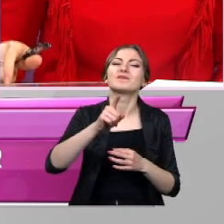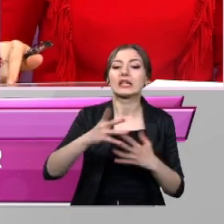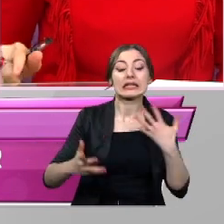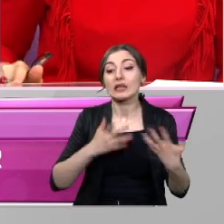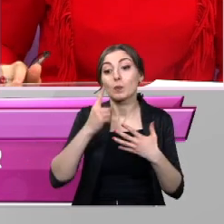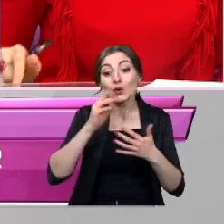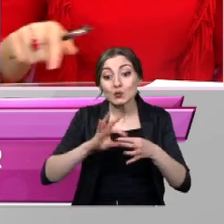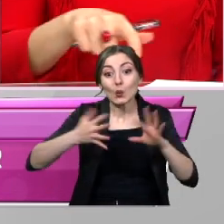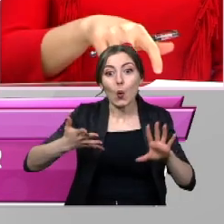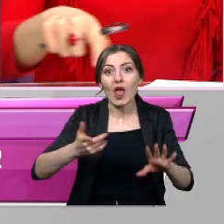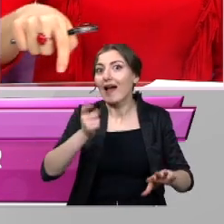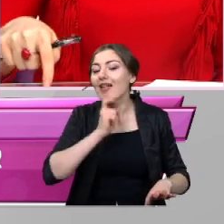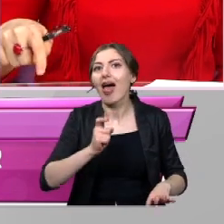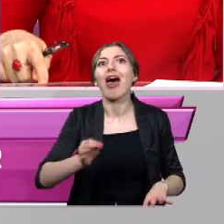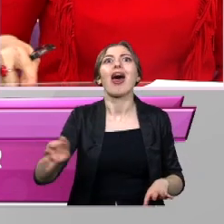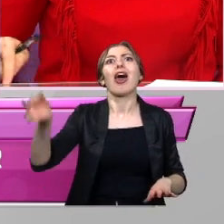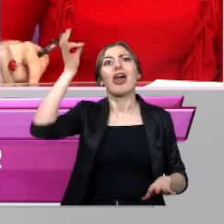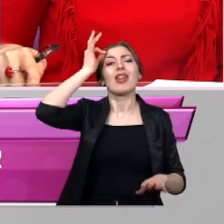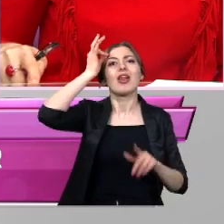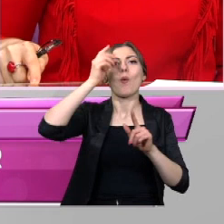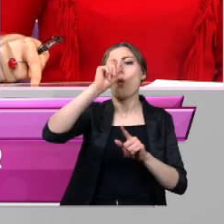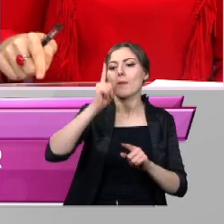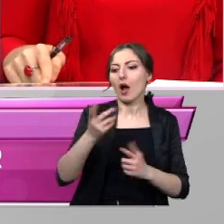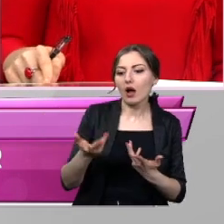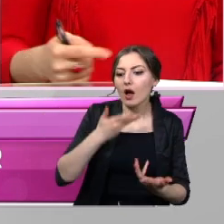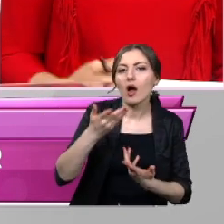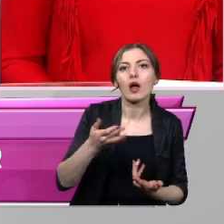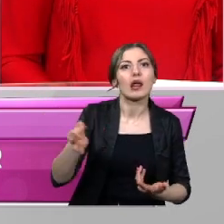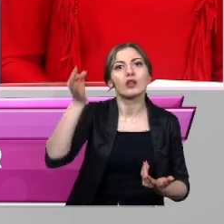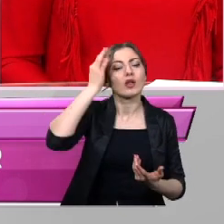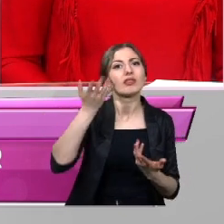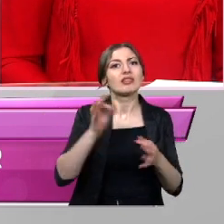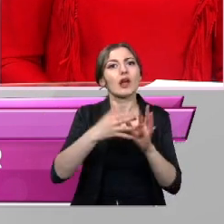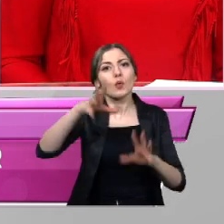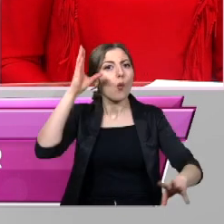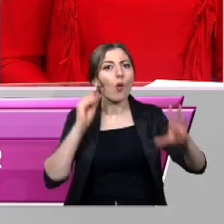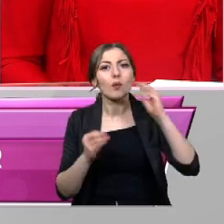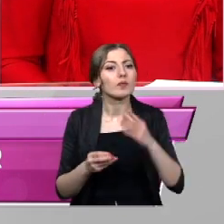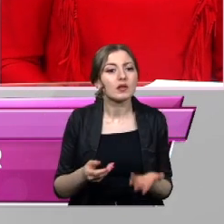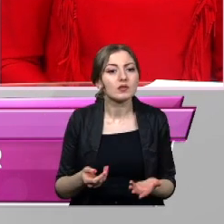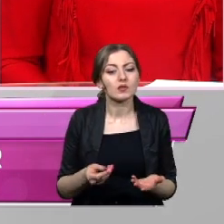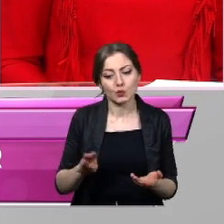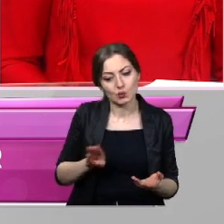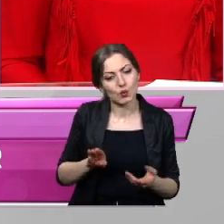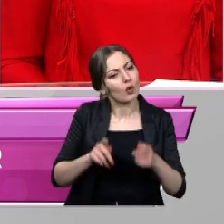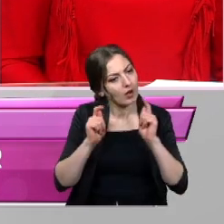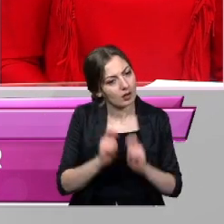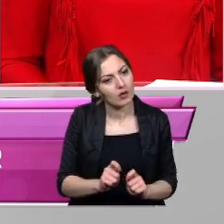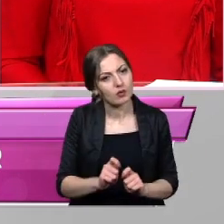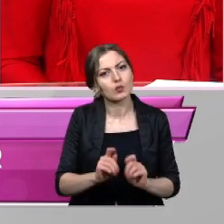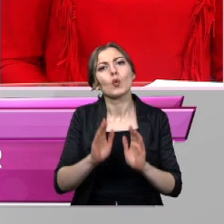davranışın sonucunu görmüyor öğretmen onu azarlıyor O zaman nasıl öğrenecek çocukların ödevlerini yapıyoruz